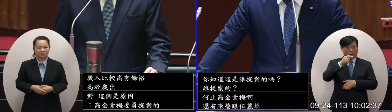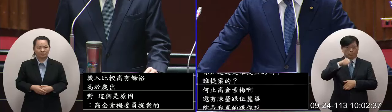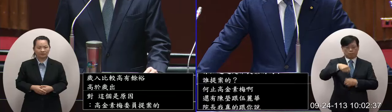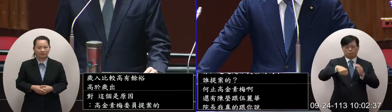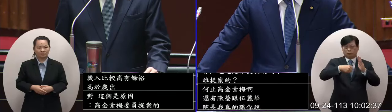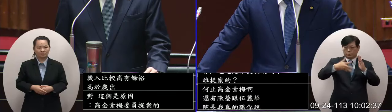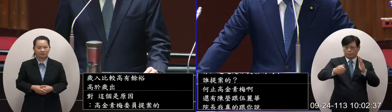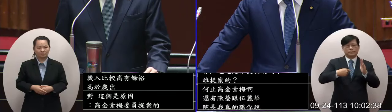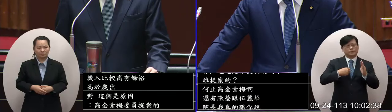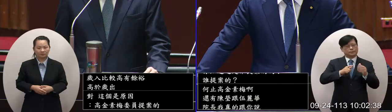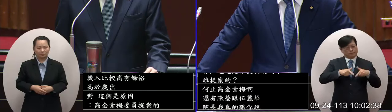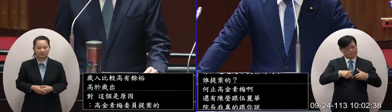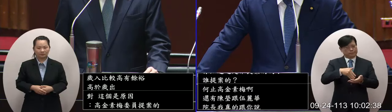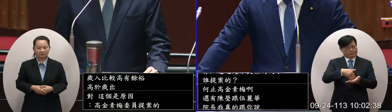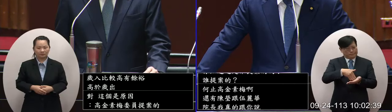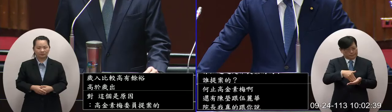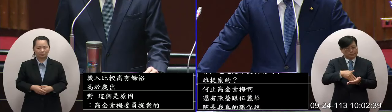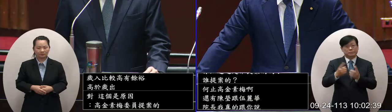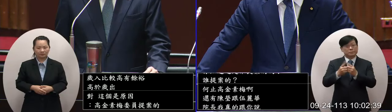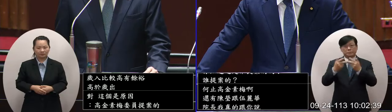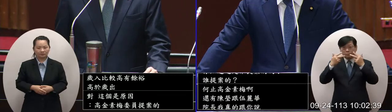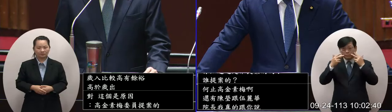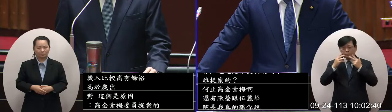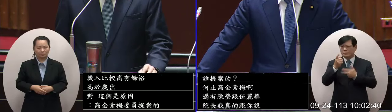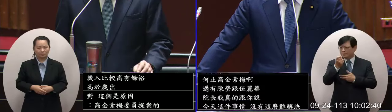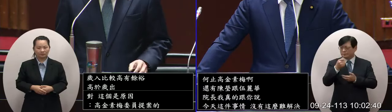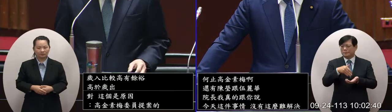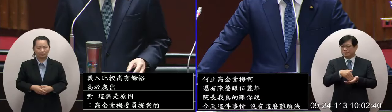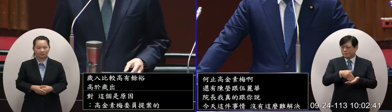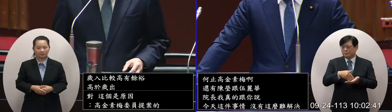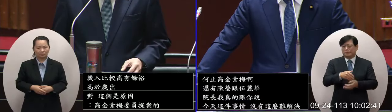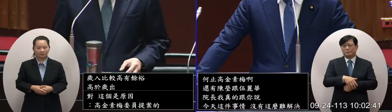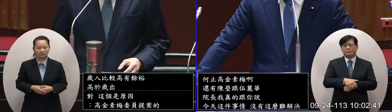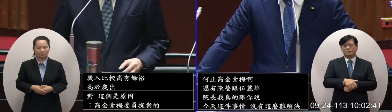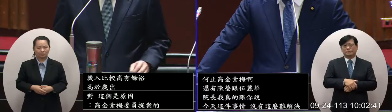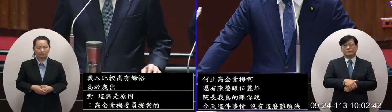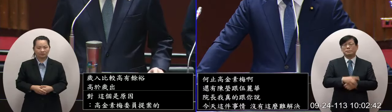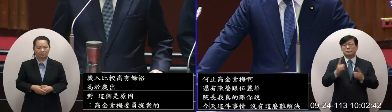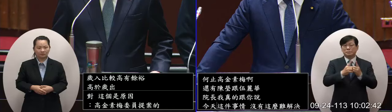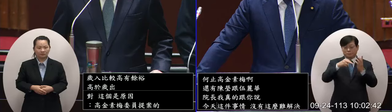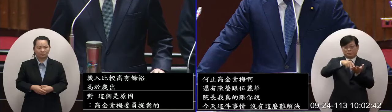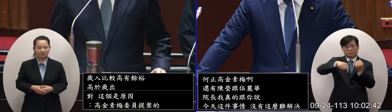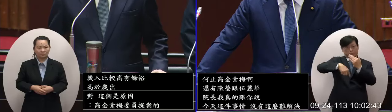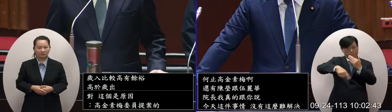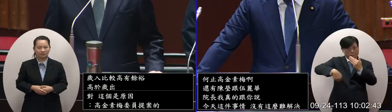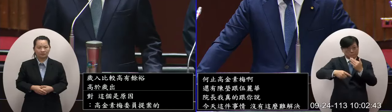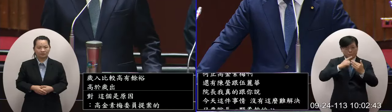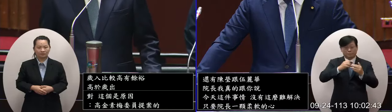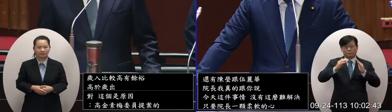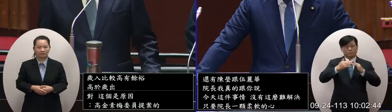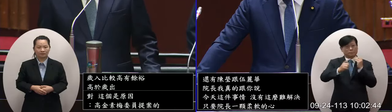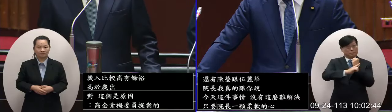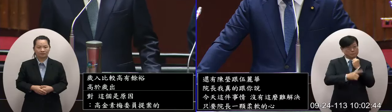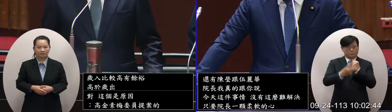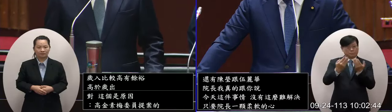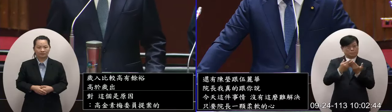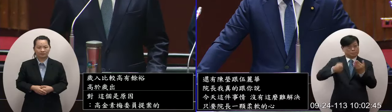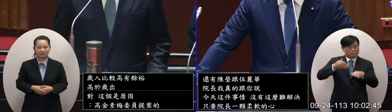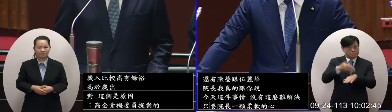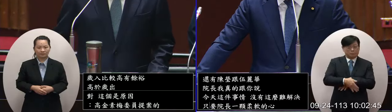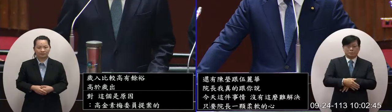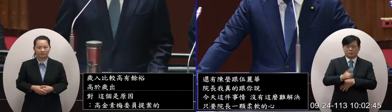柔软的心，对原住民有一点柔软的心，你对立法院的立的国家法律三读通